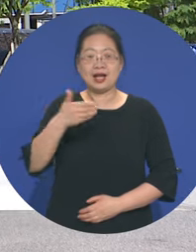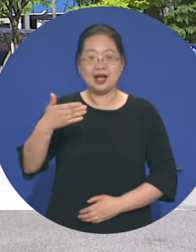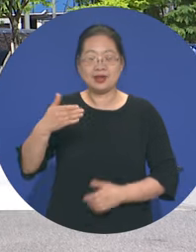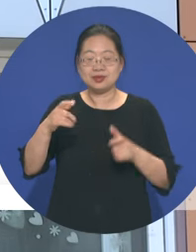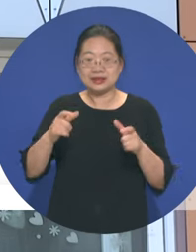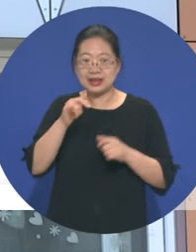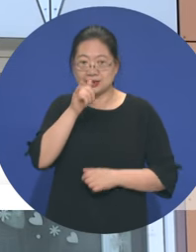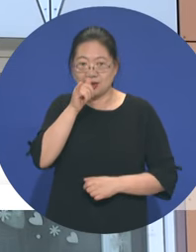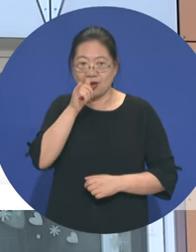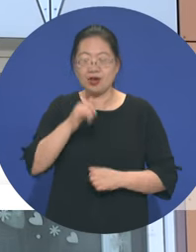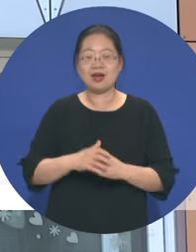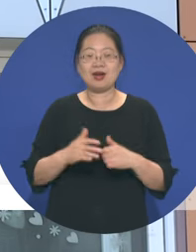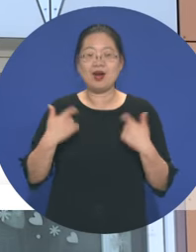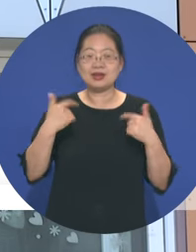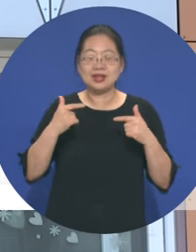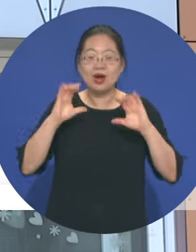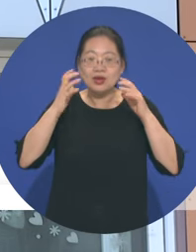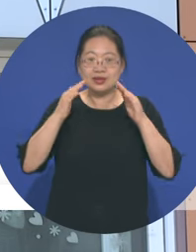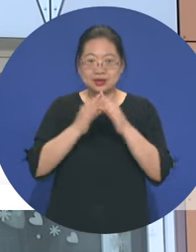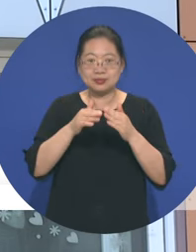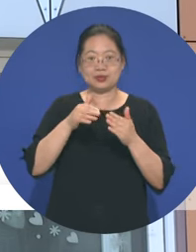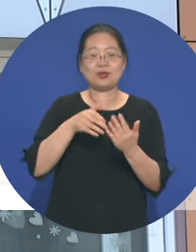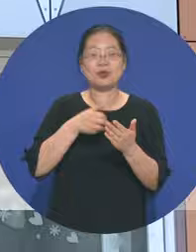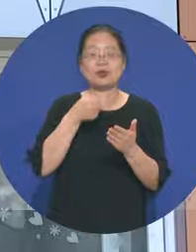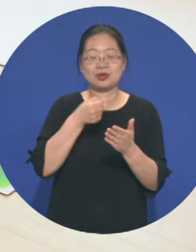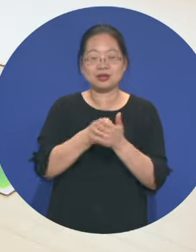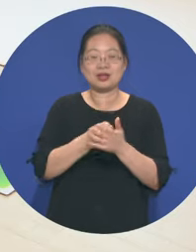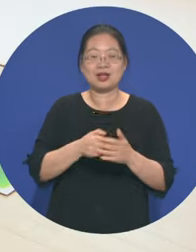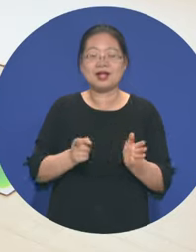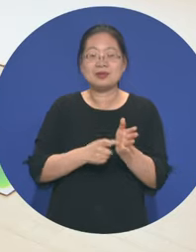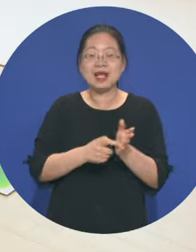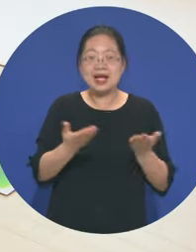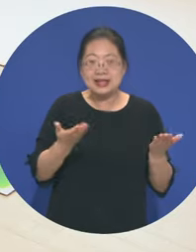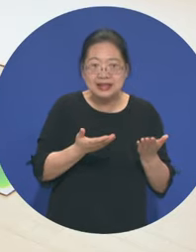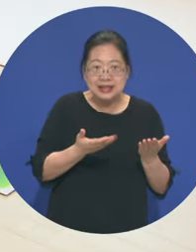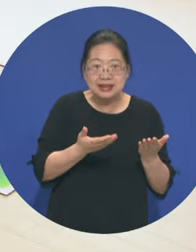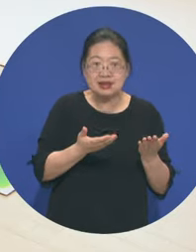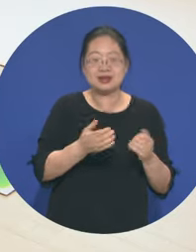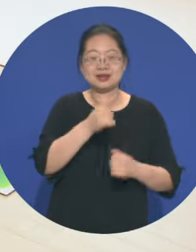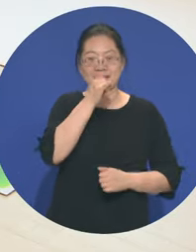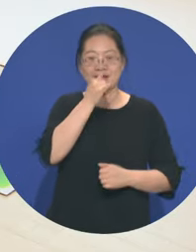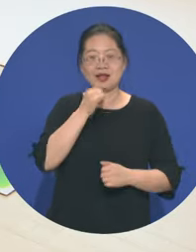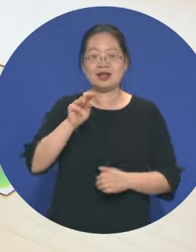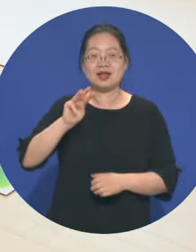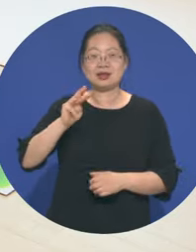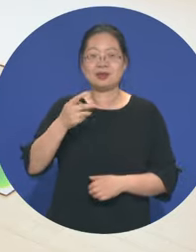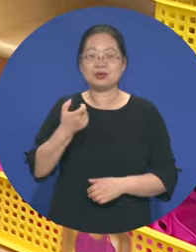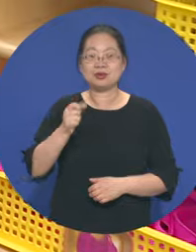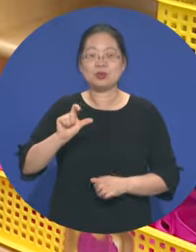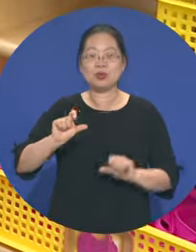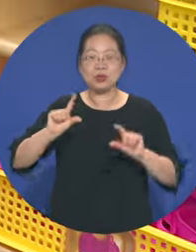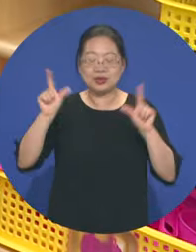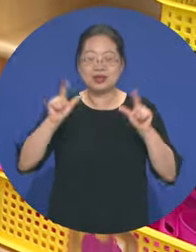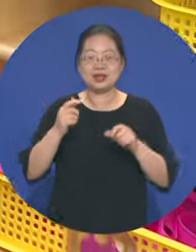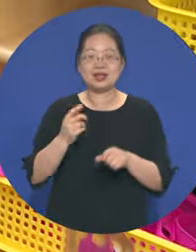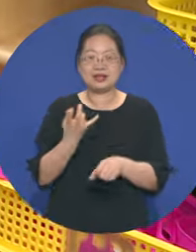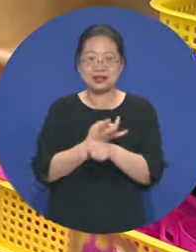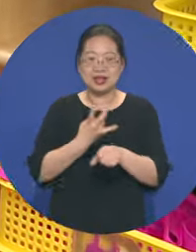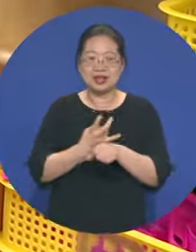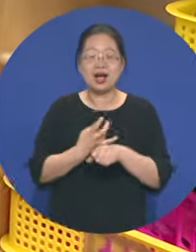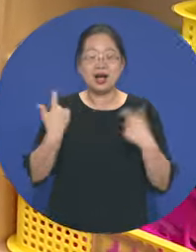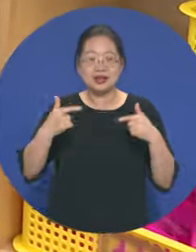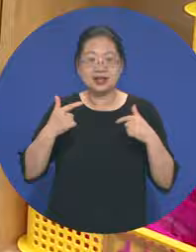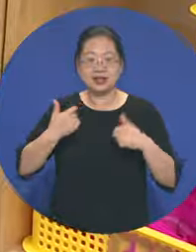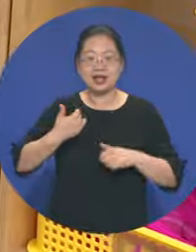집은 언제나 어린이 집으로 지정됐습니다 긴급한 일이 있을 경우 365일 24시간 를